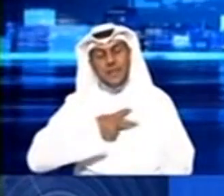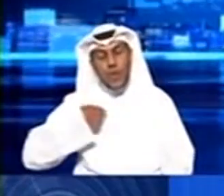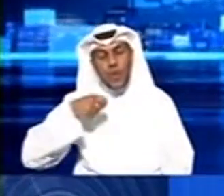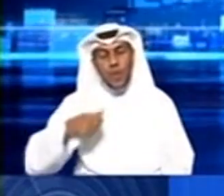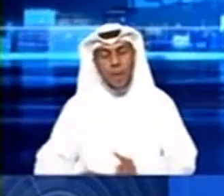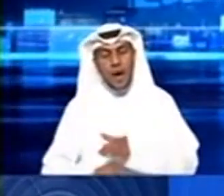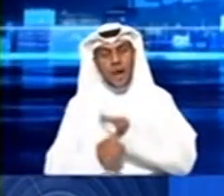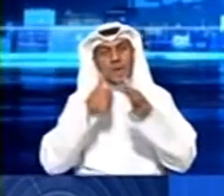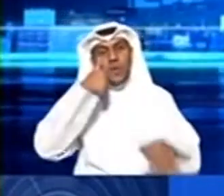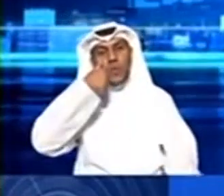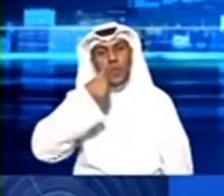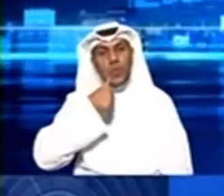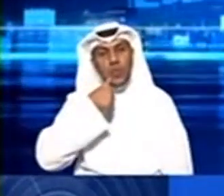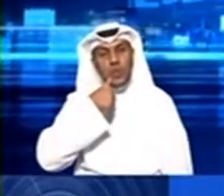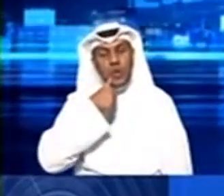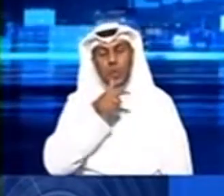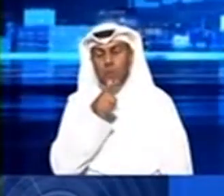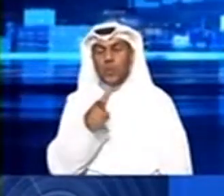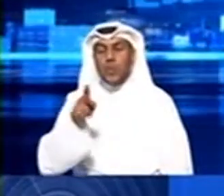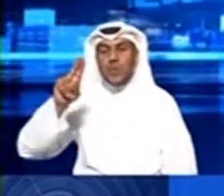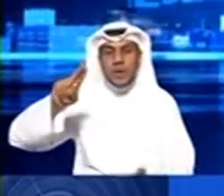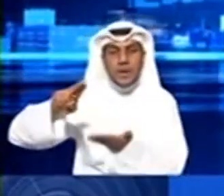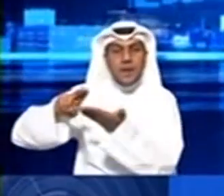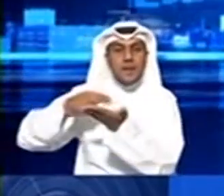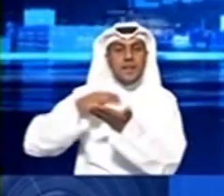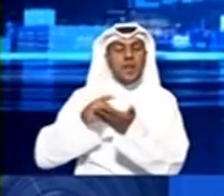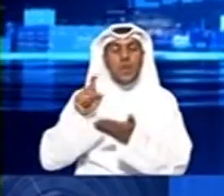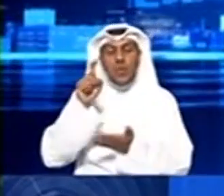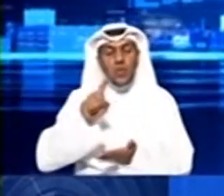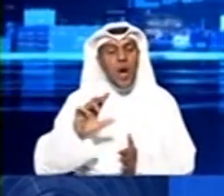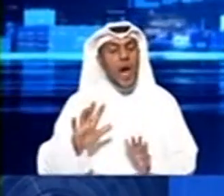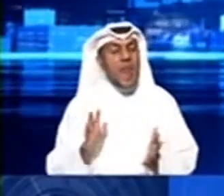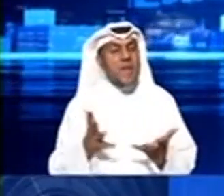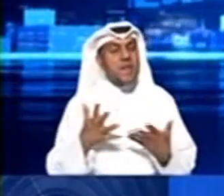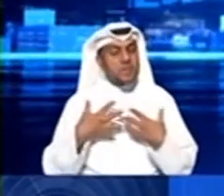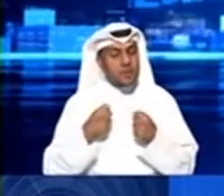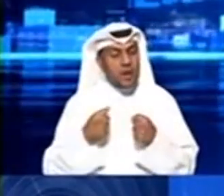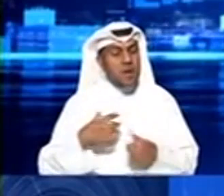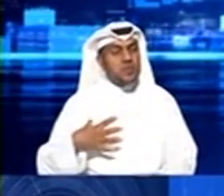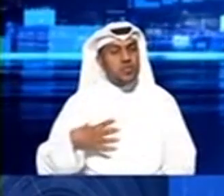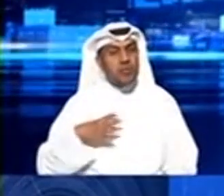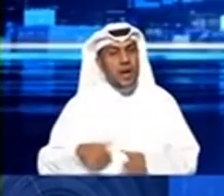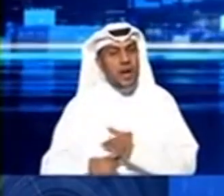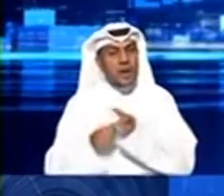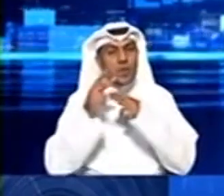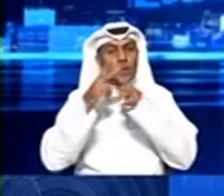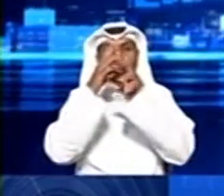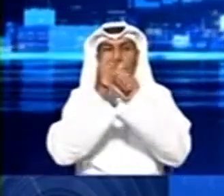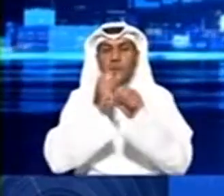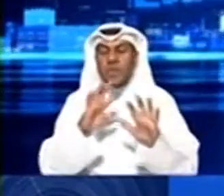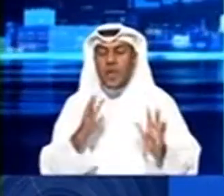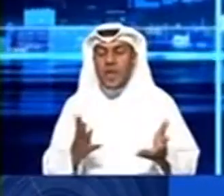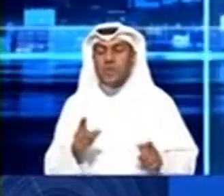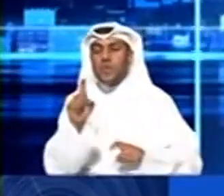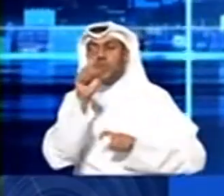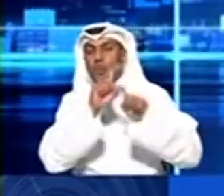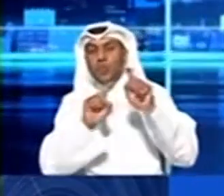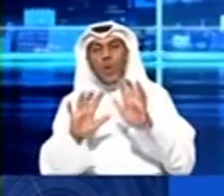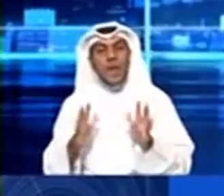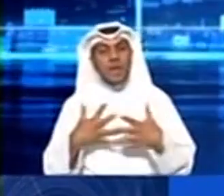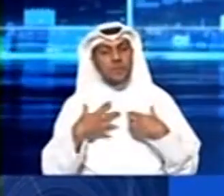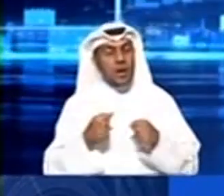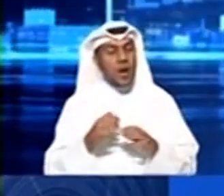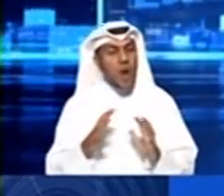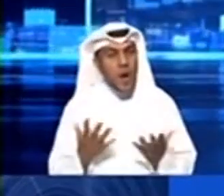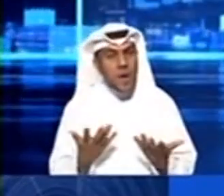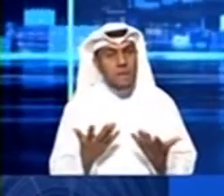السودان الشقيقة، اطمأن خلاله على صحة حضرة صاحب السمو أمير البلاد الشيخ صباح الأحمد الجابر الصباح حفظه الله